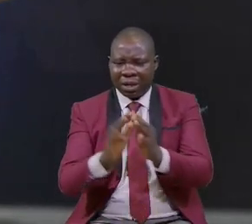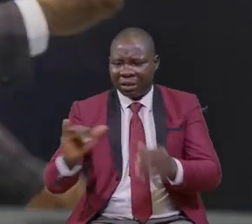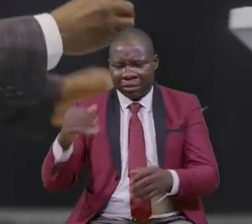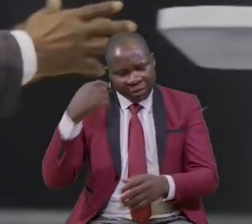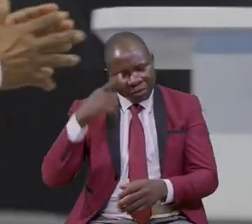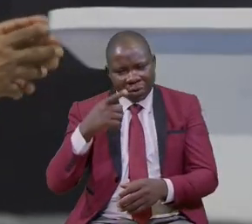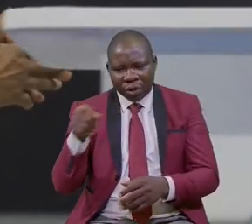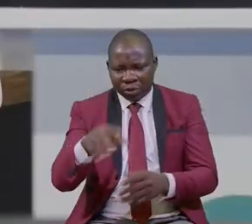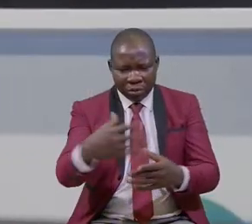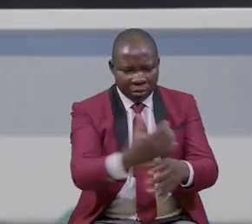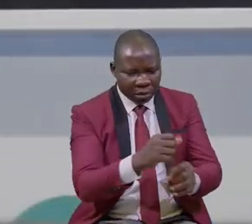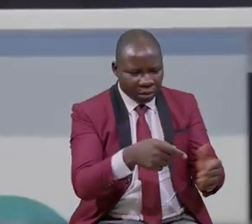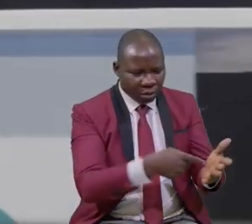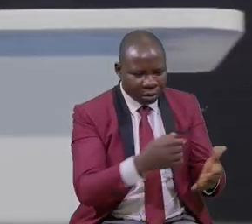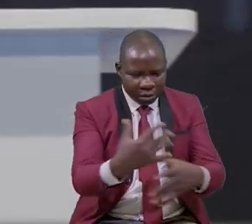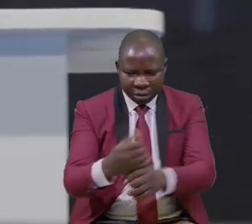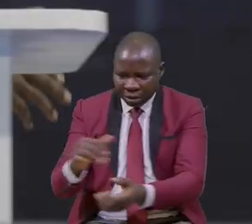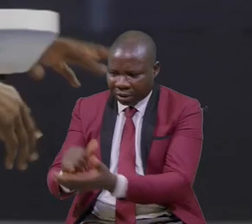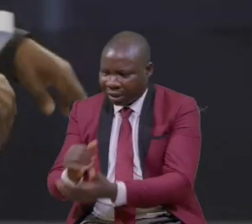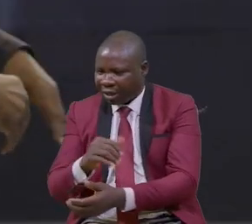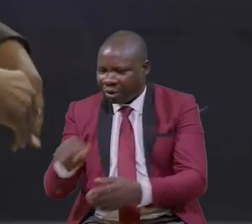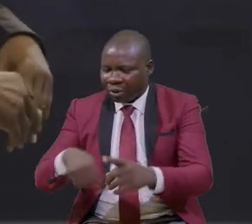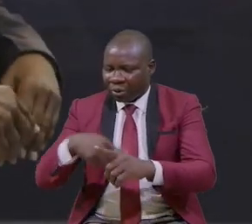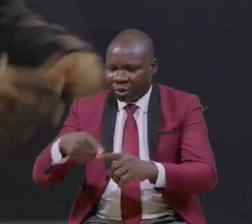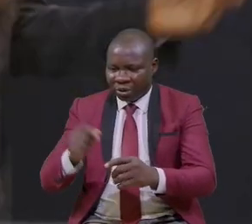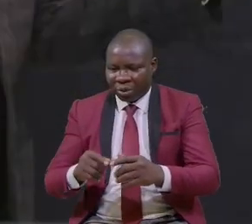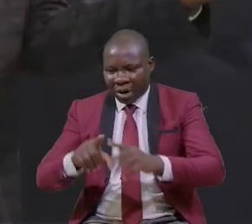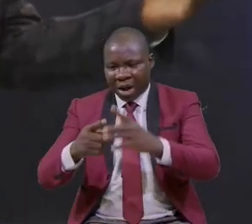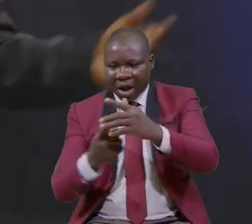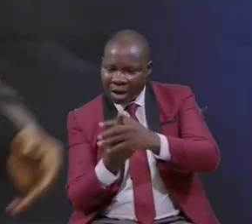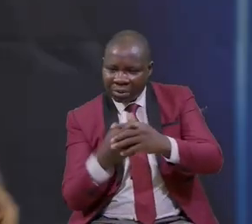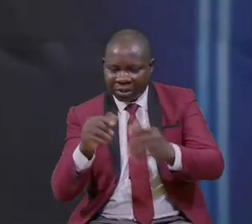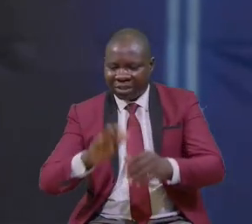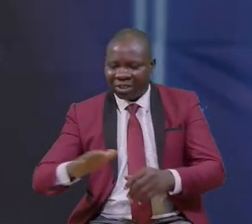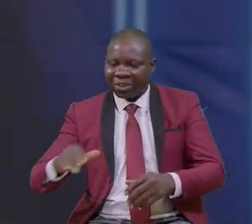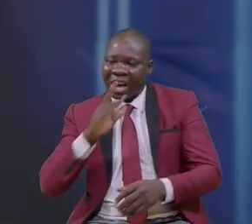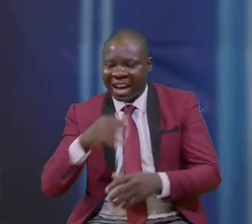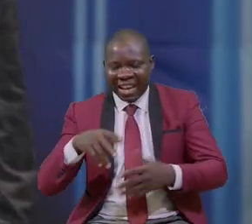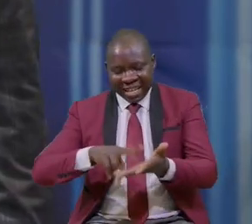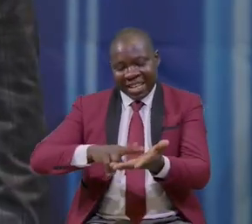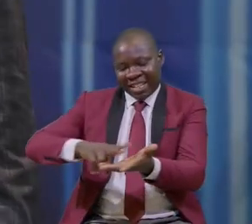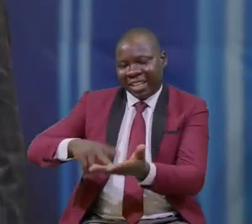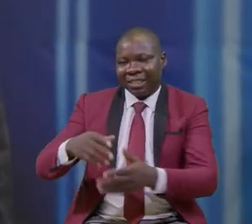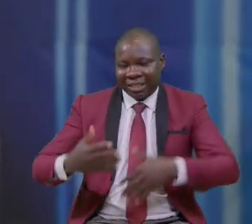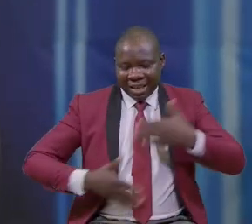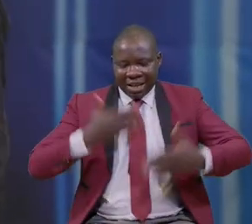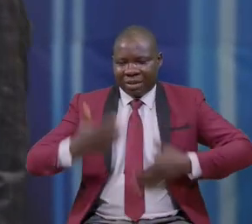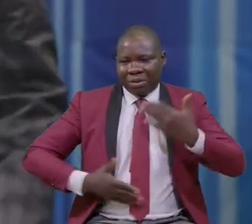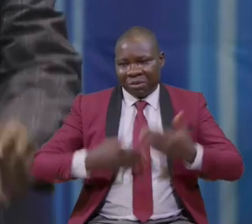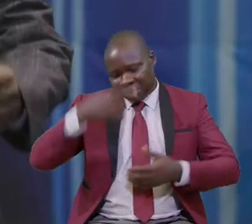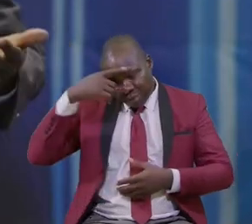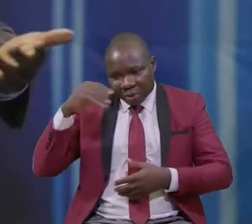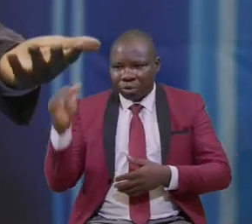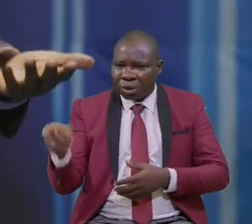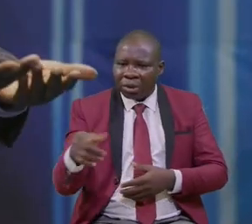prends ça. Et quand tu apparais, les enfants courent et dansent. Parce qu'ils savent que chaque